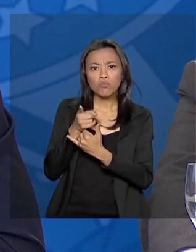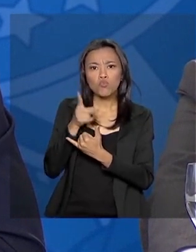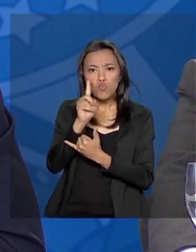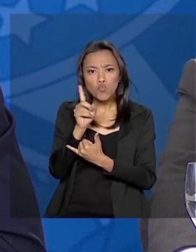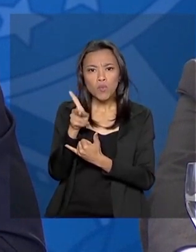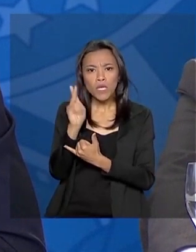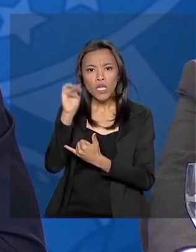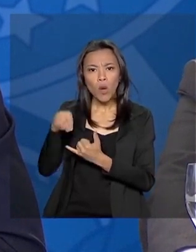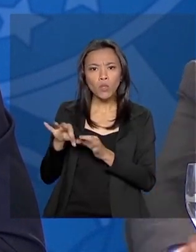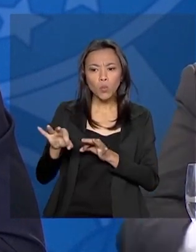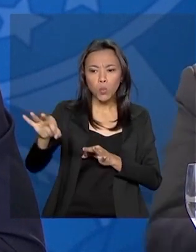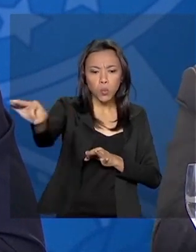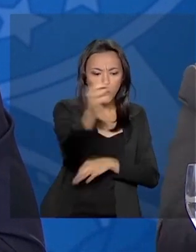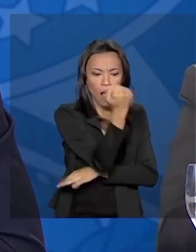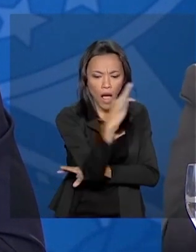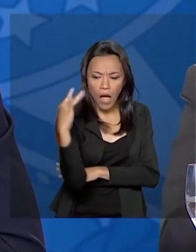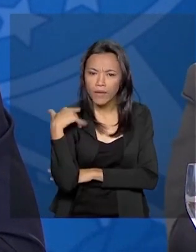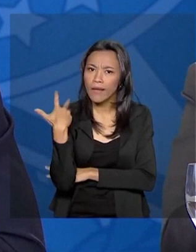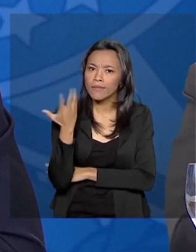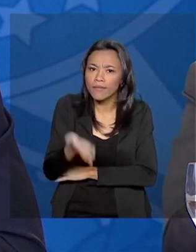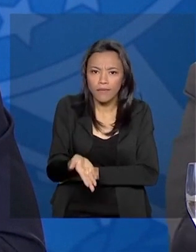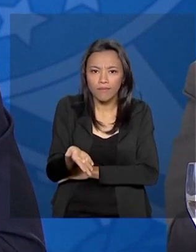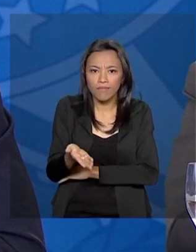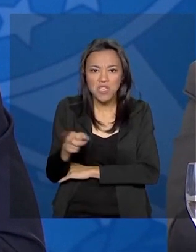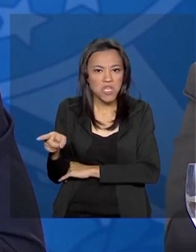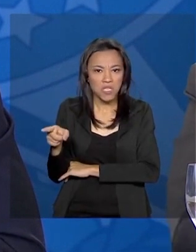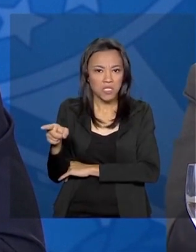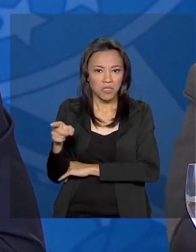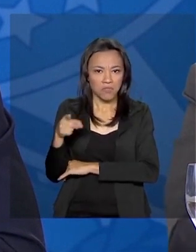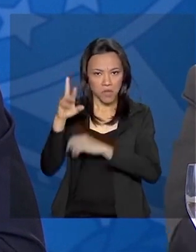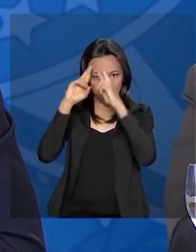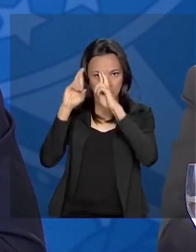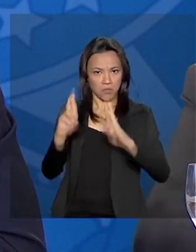haben sie nicht die Kompetenz, mit uns über dieses Thema zu sprechen, so Bolsonaro.